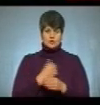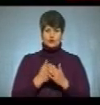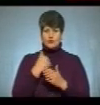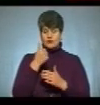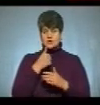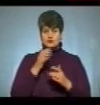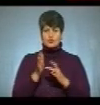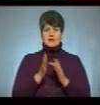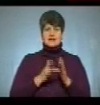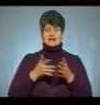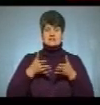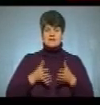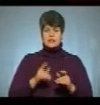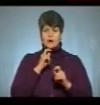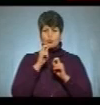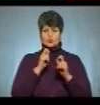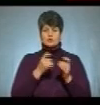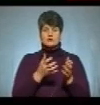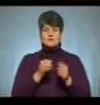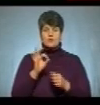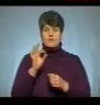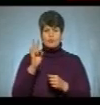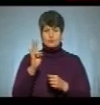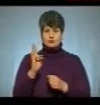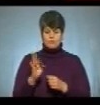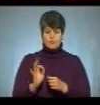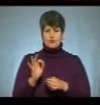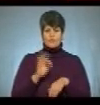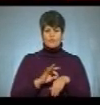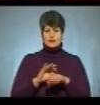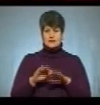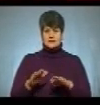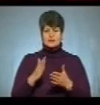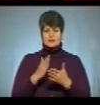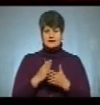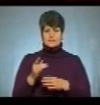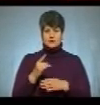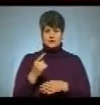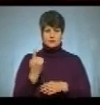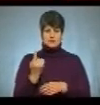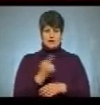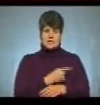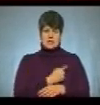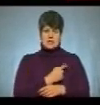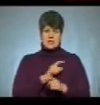Новорічно-різдвяні подарунки отримали онкохворі діти, які перебувають на лікуванні у гематологічному відділенні Тернопільської лікарні.